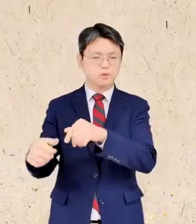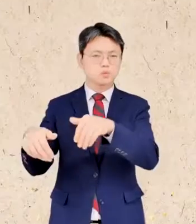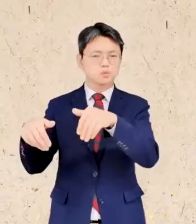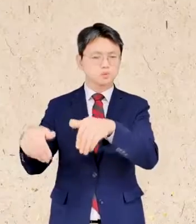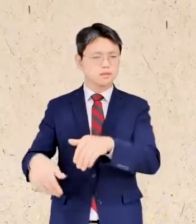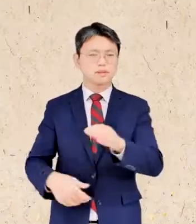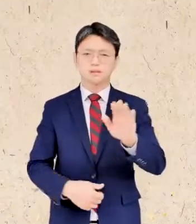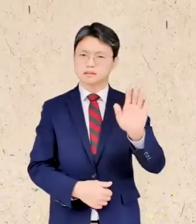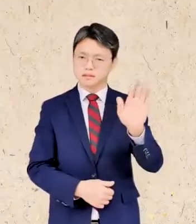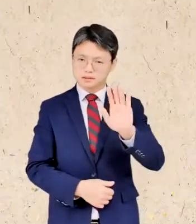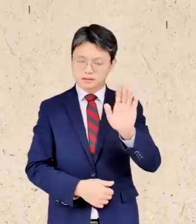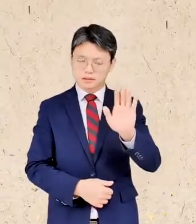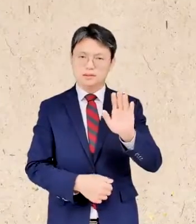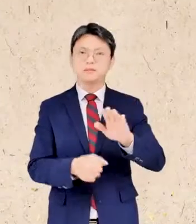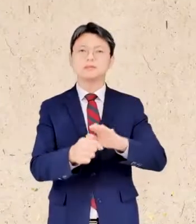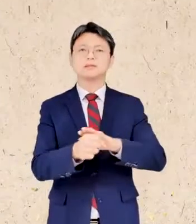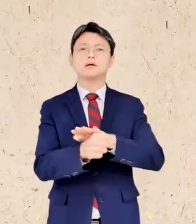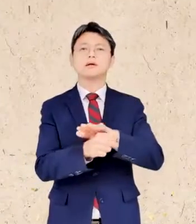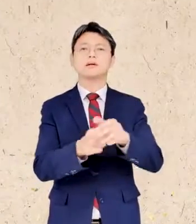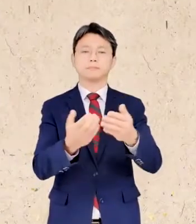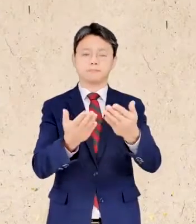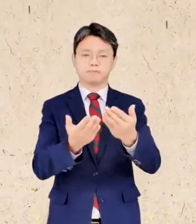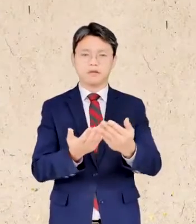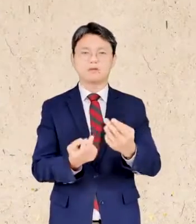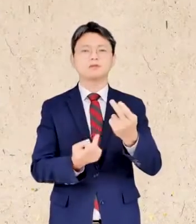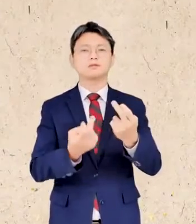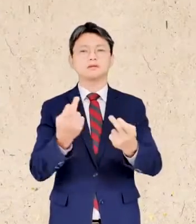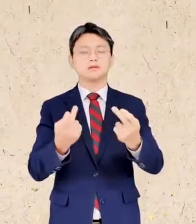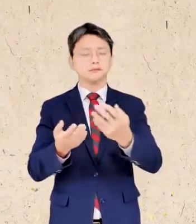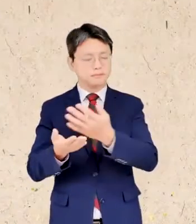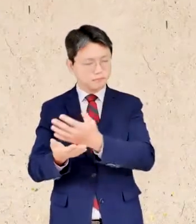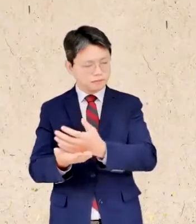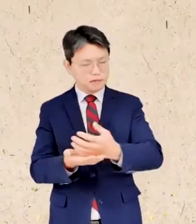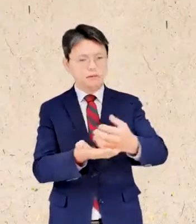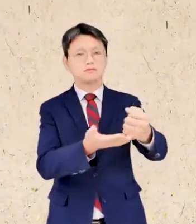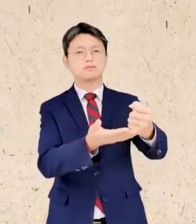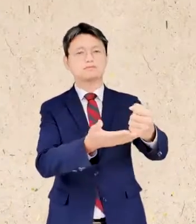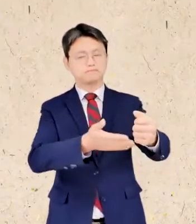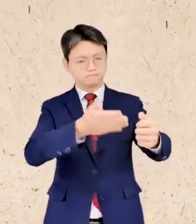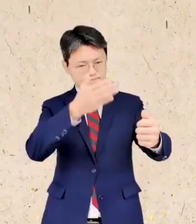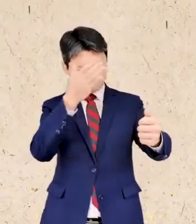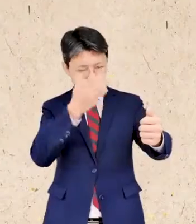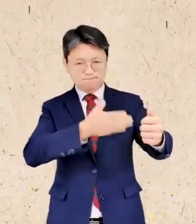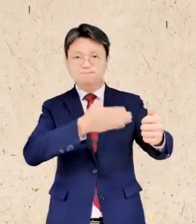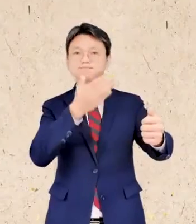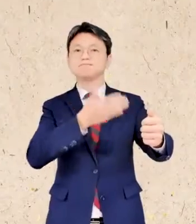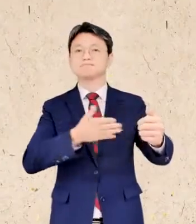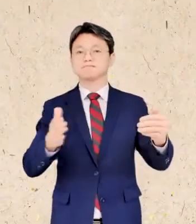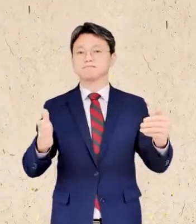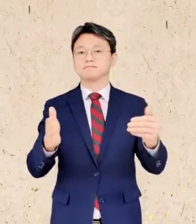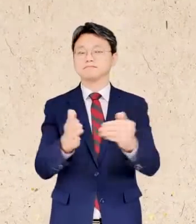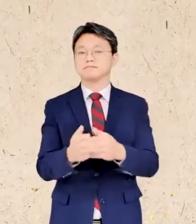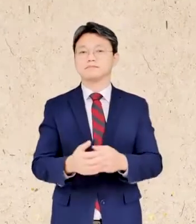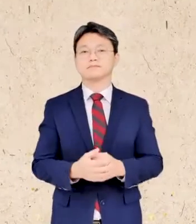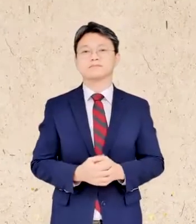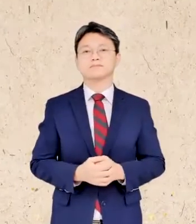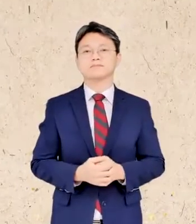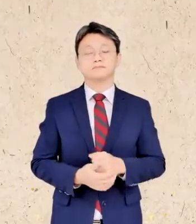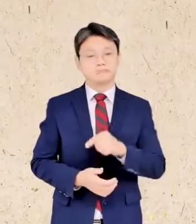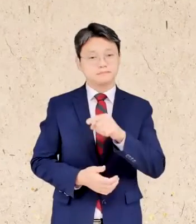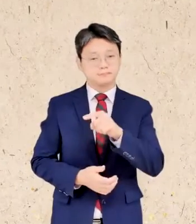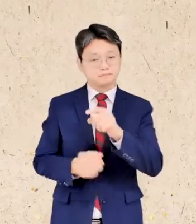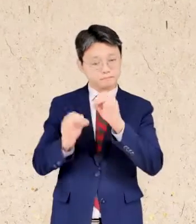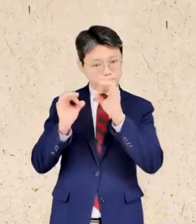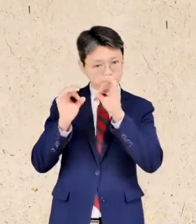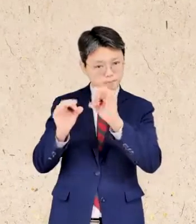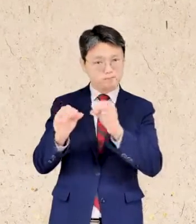종으로가 아니라 그보다 더 종 이상의 사랑받는 형제로 받아주기를 간절하게 부탁하였습니다. 그런 점에서